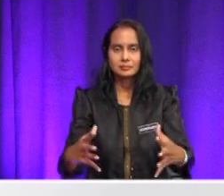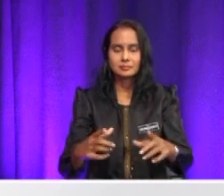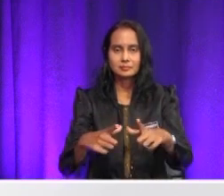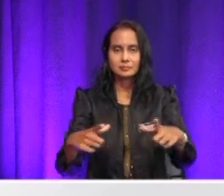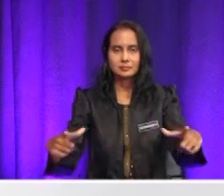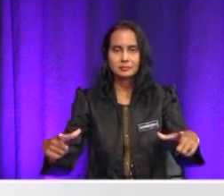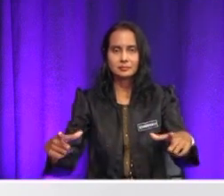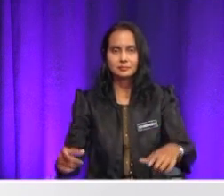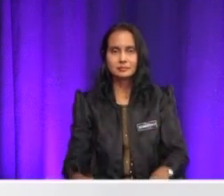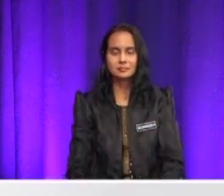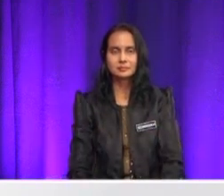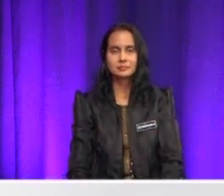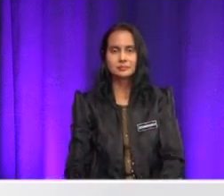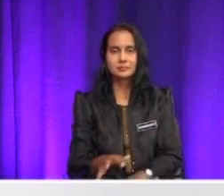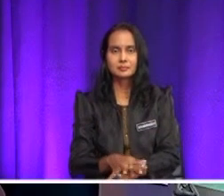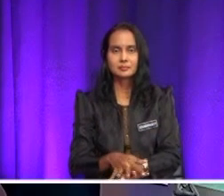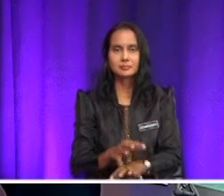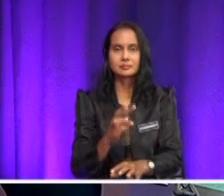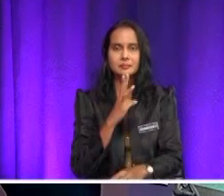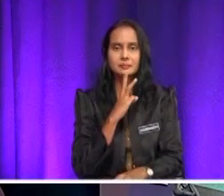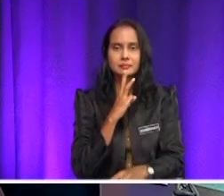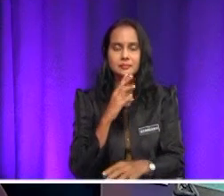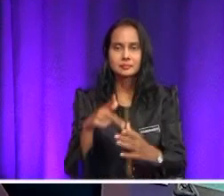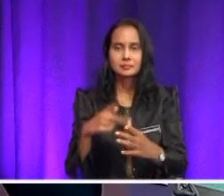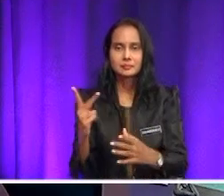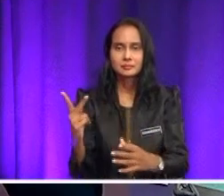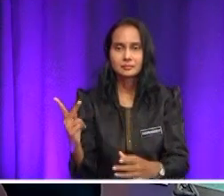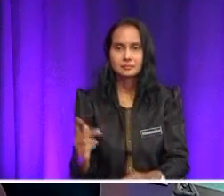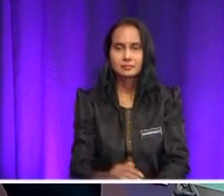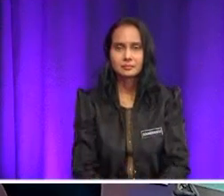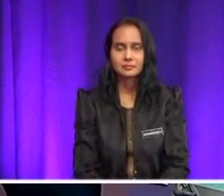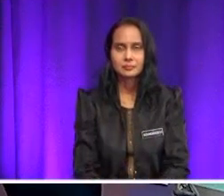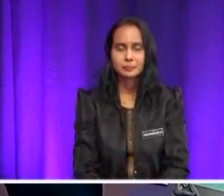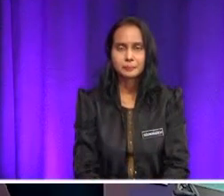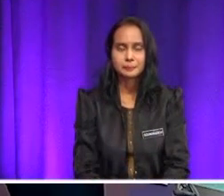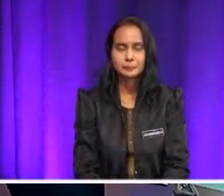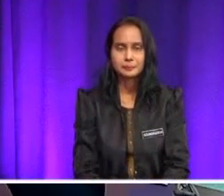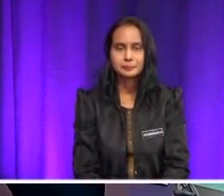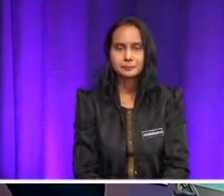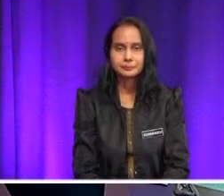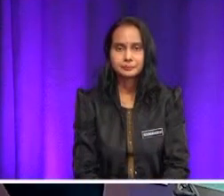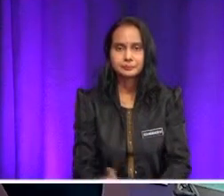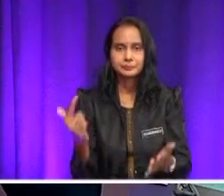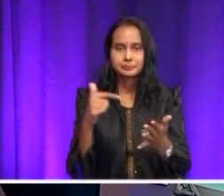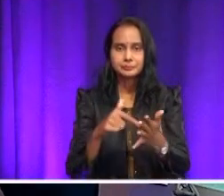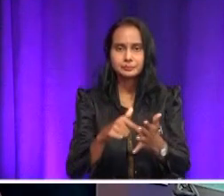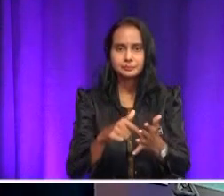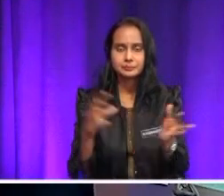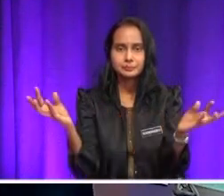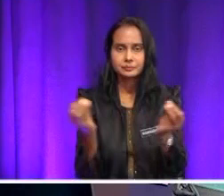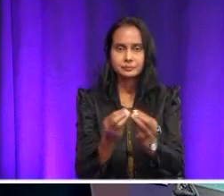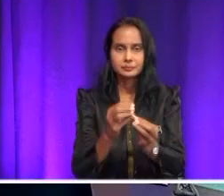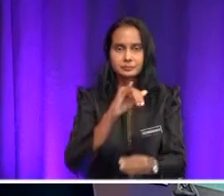jadi daun yang besar lebih banyak lah air yang mudah keluar dan satu lagi adalah Jumlah stomata